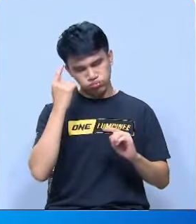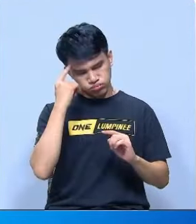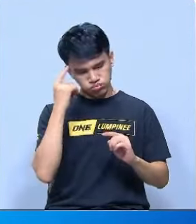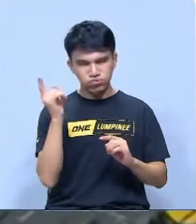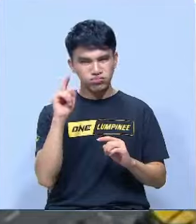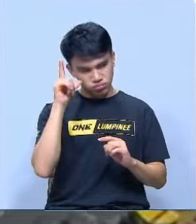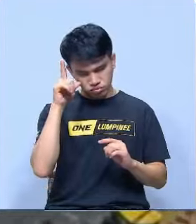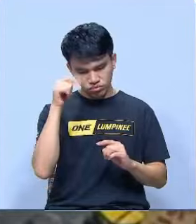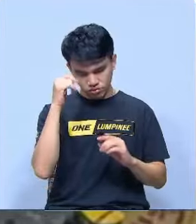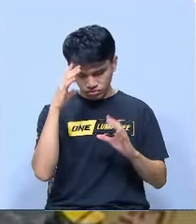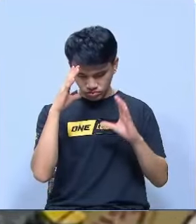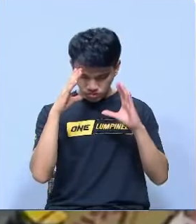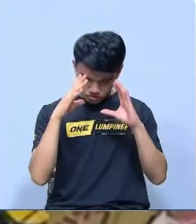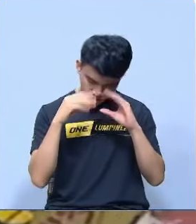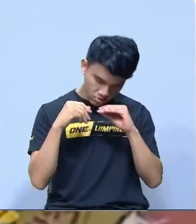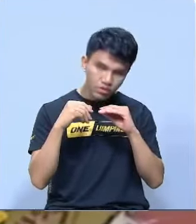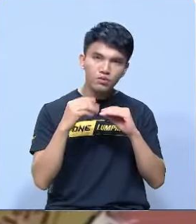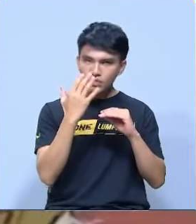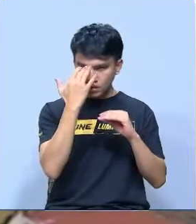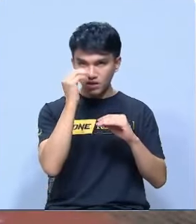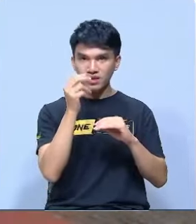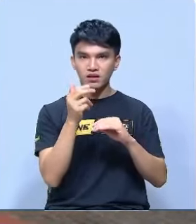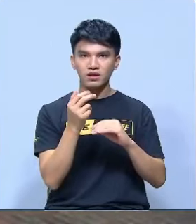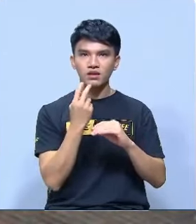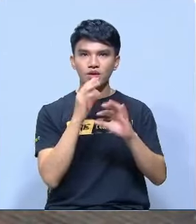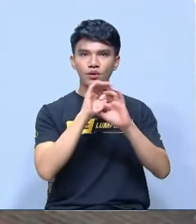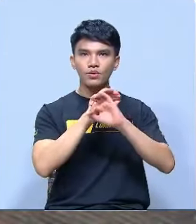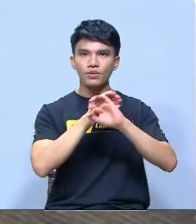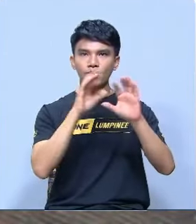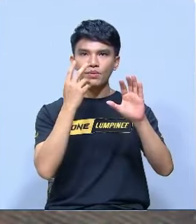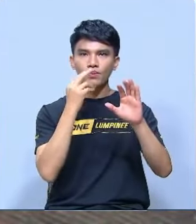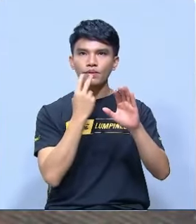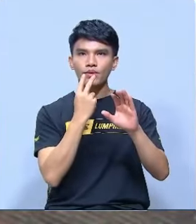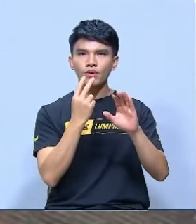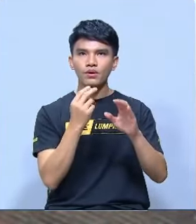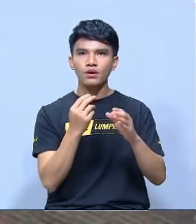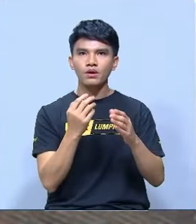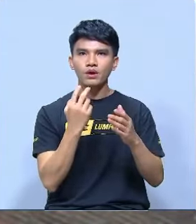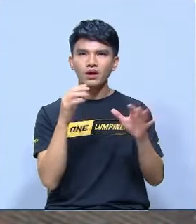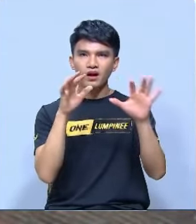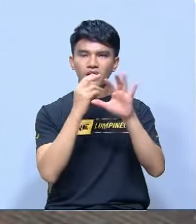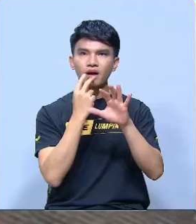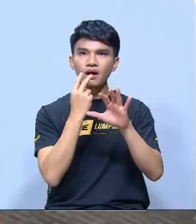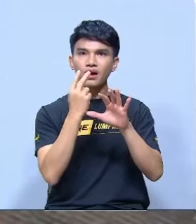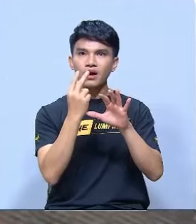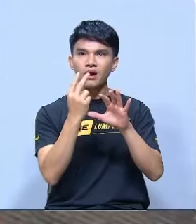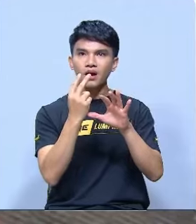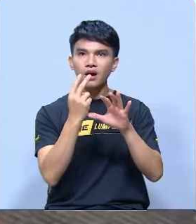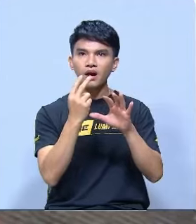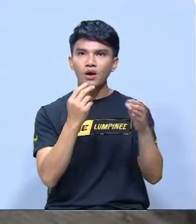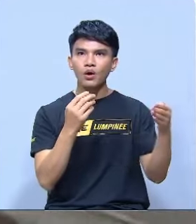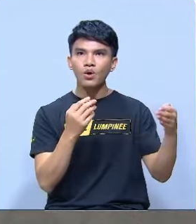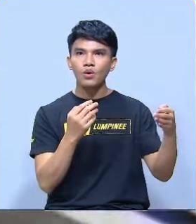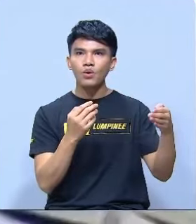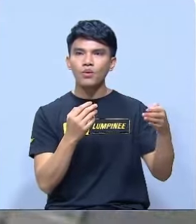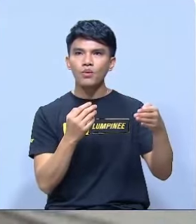แม่อาจจะเป็นลมหรือวูบเพราะว่ากล้องมันค่อนข้างชัดเจนเลยว่ารถของแม่เนี่ยลักษณะเนี่ยเดี๋ยวคุณผู้ชมดู อยู่ดีมาตีขวาเลยถูกไหมซึ่งปก